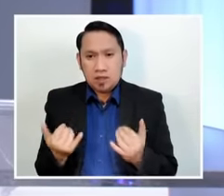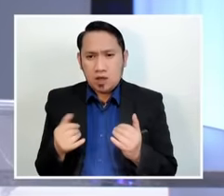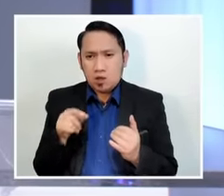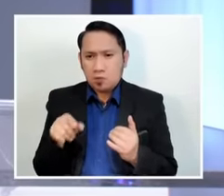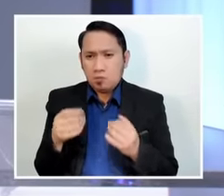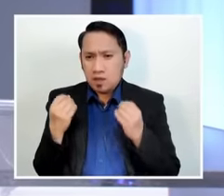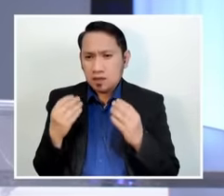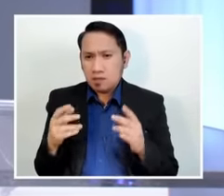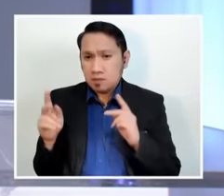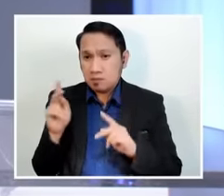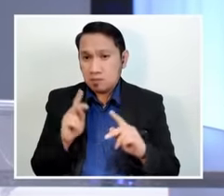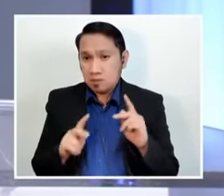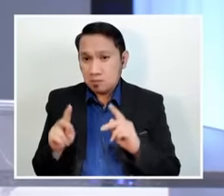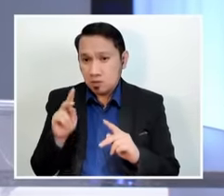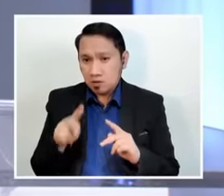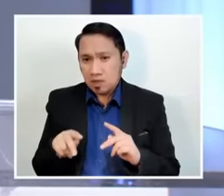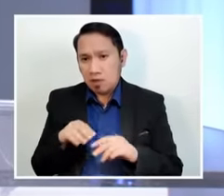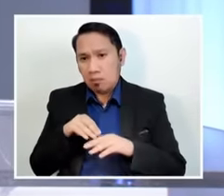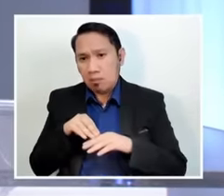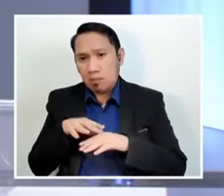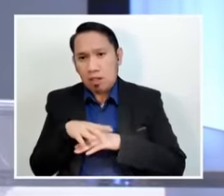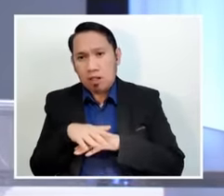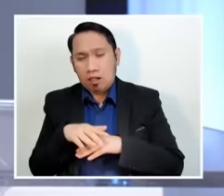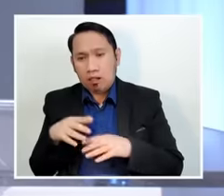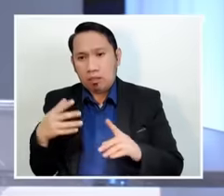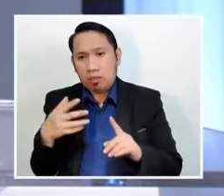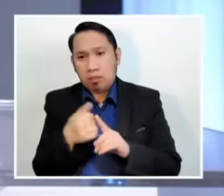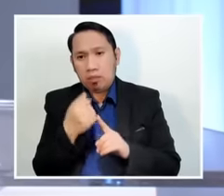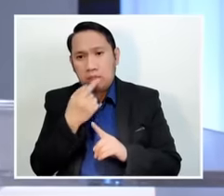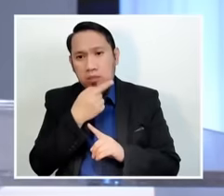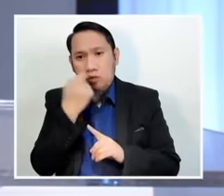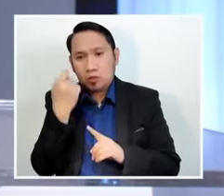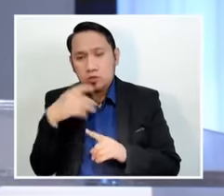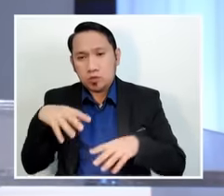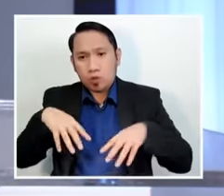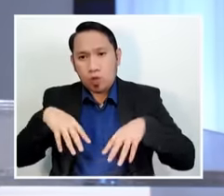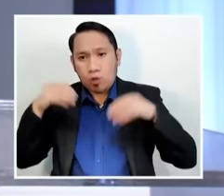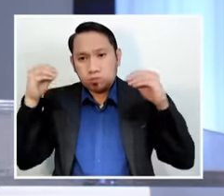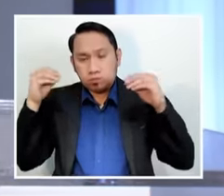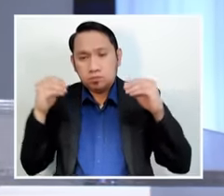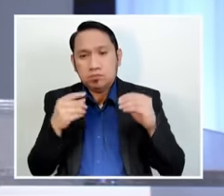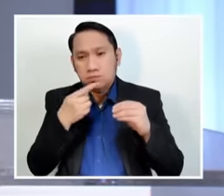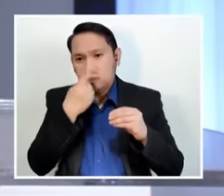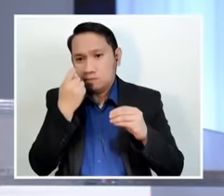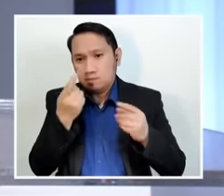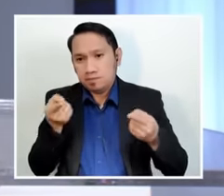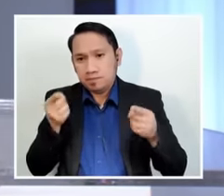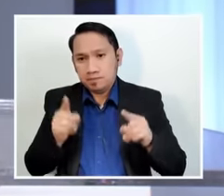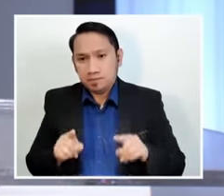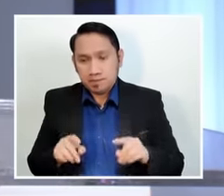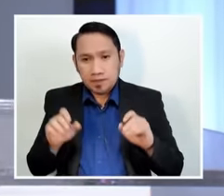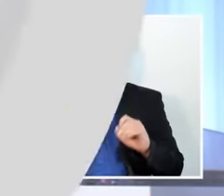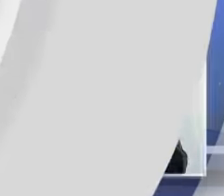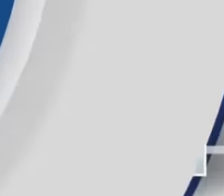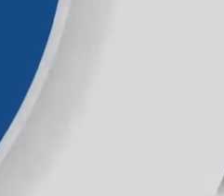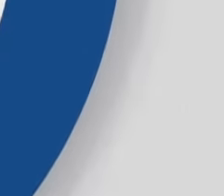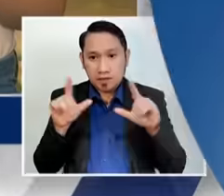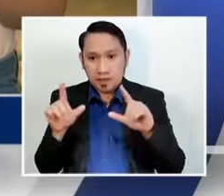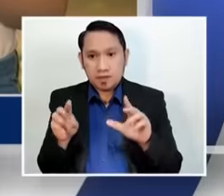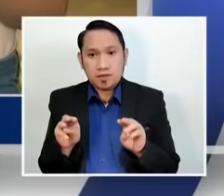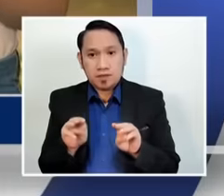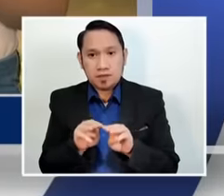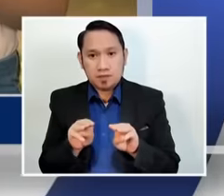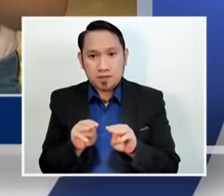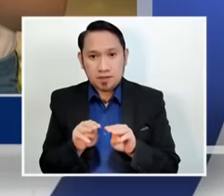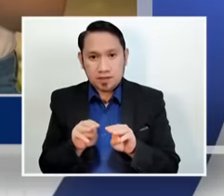naapektuhan matapos patayin ang supply ng kuryente dahil sa naturang insidente. At live mula sa Marikina,